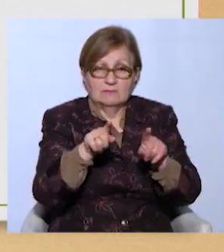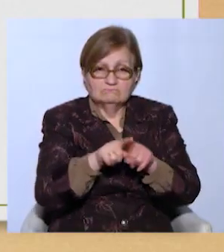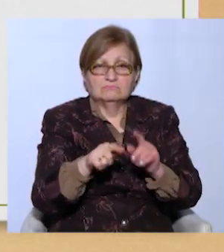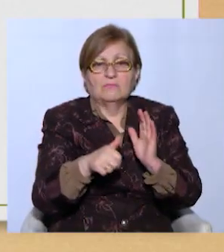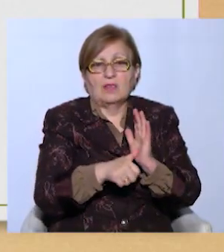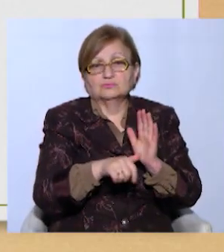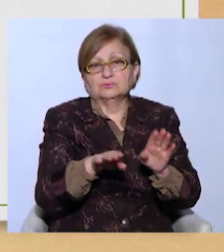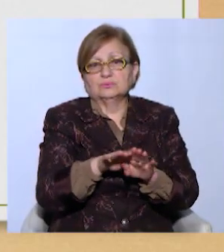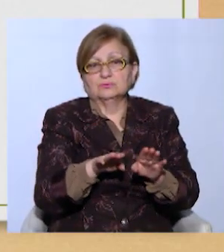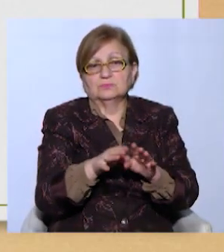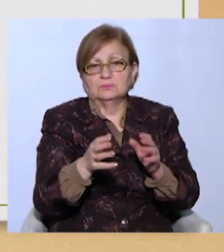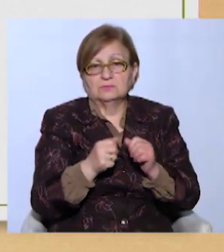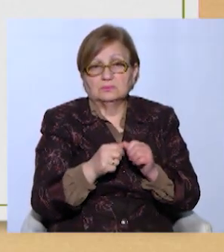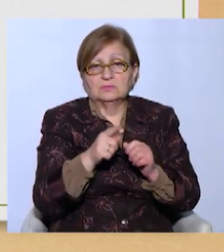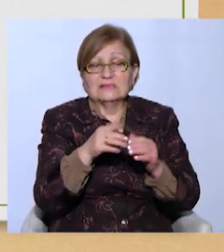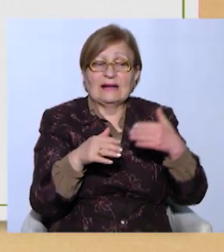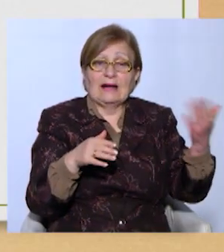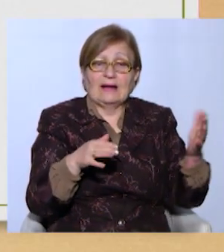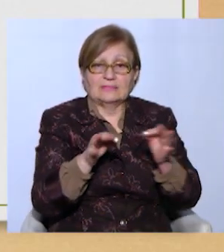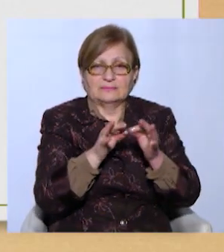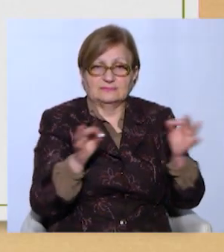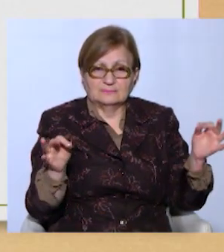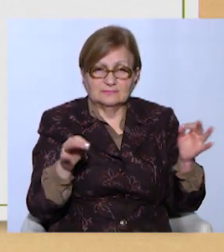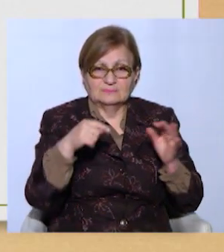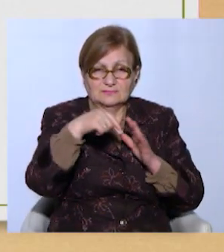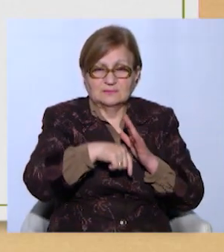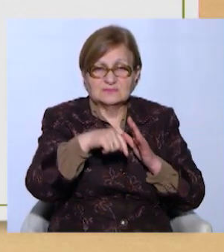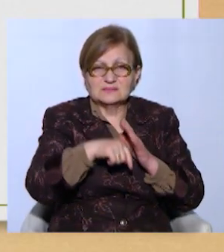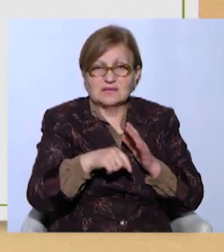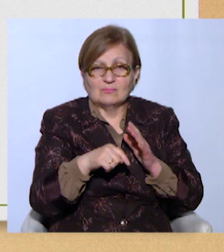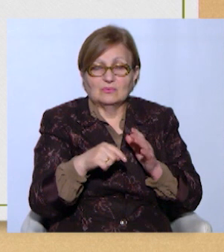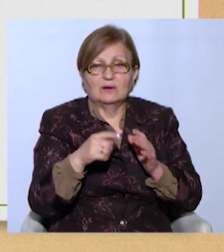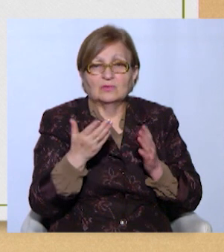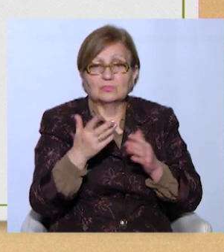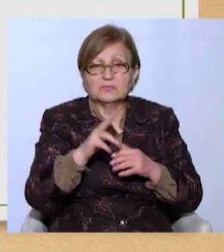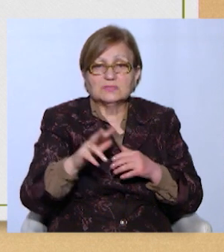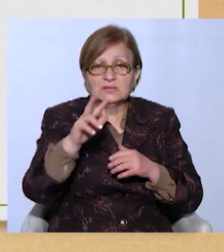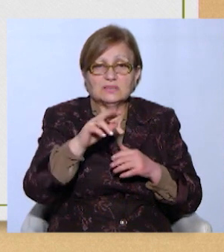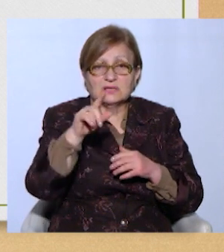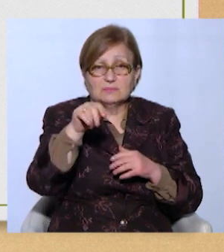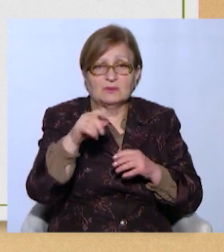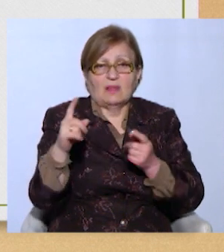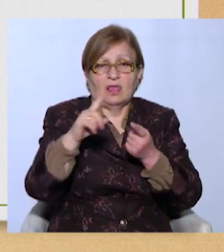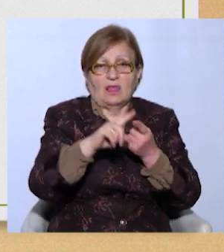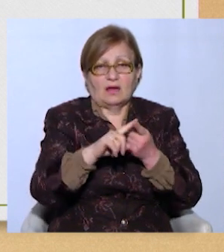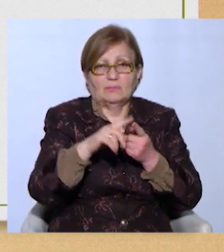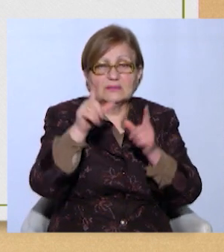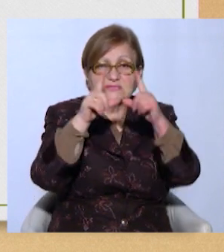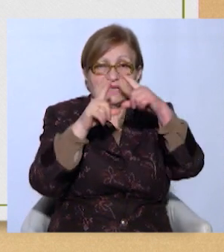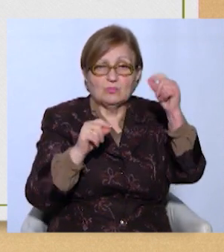მიიღება ზუსტად იმ გარე ჩახაზული წრეწირის რადიუსი ამ სამკუთხედში, რომელიც ჰიპოტენუზას სამკუთხედის გარედან ეხება და ეხება